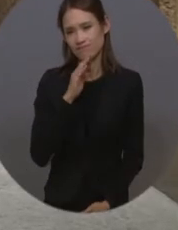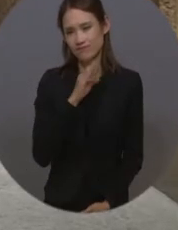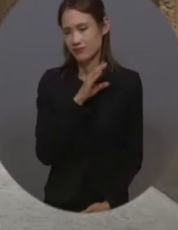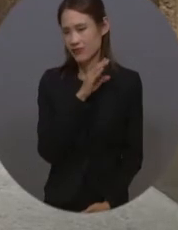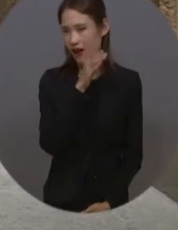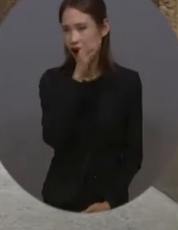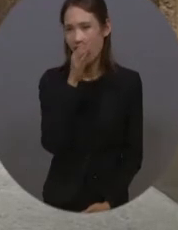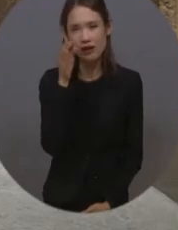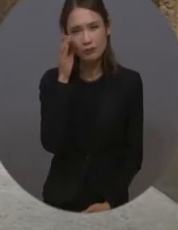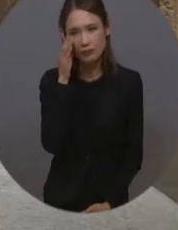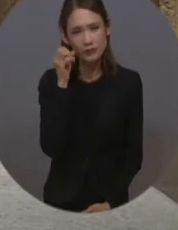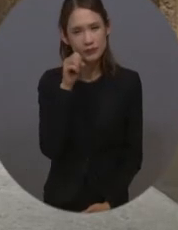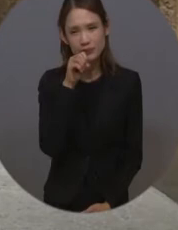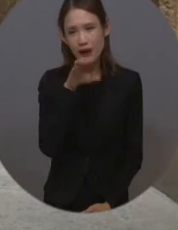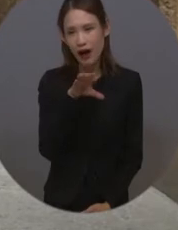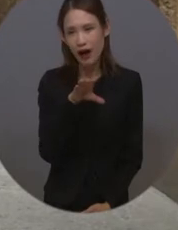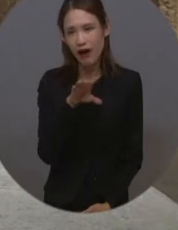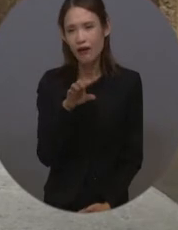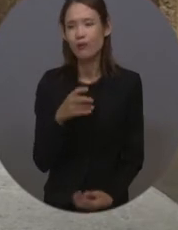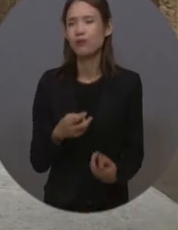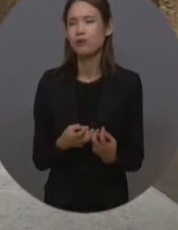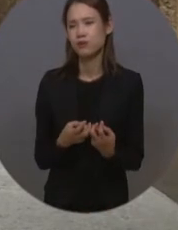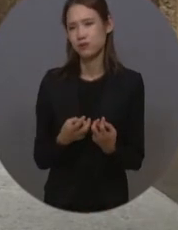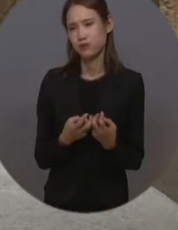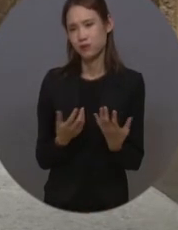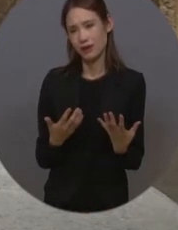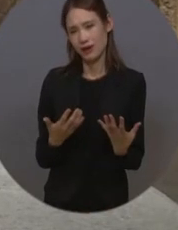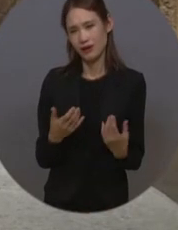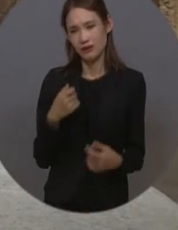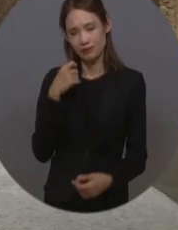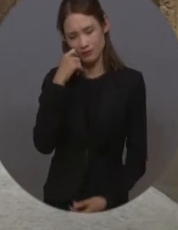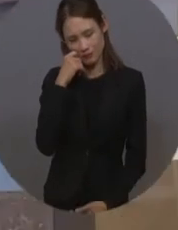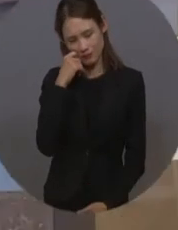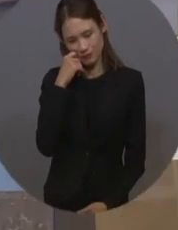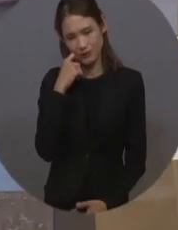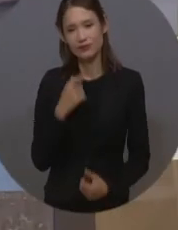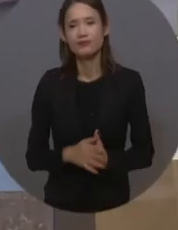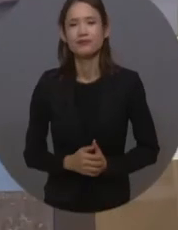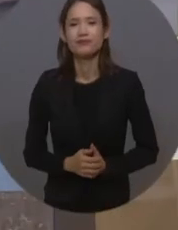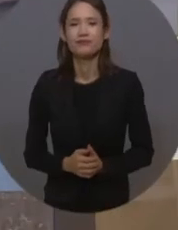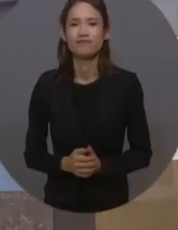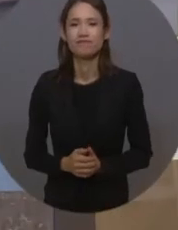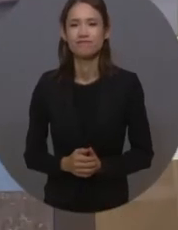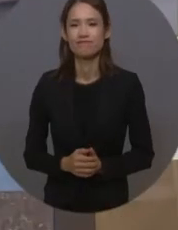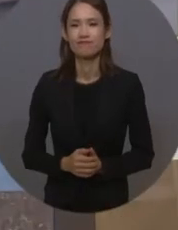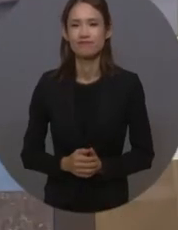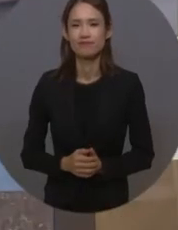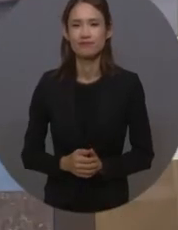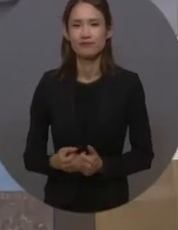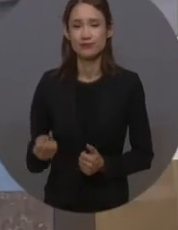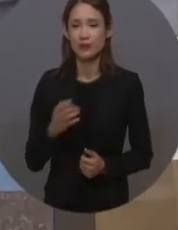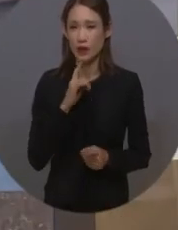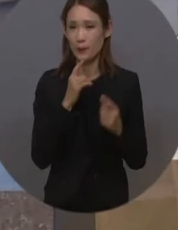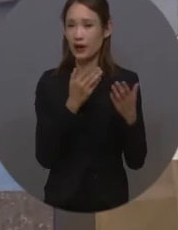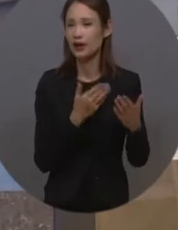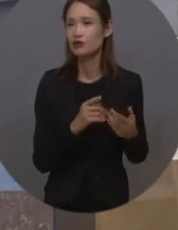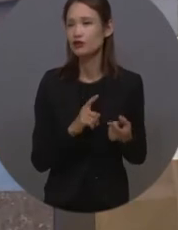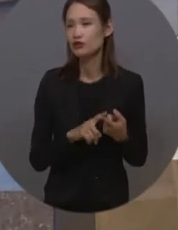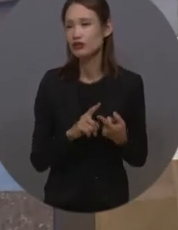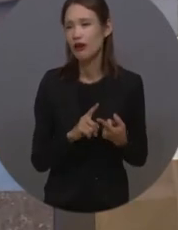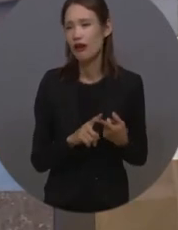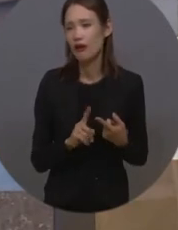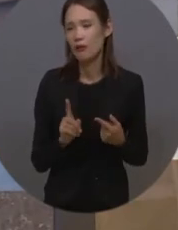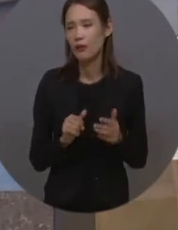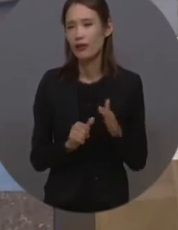어떻게 헤아릴 수조차 없을 것 같긴 한데요. 네. 말씀하신 것처럼 정말